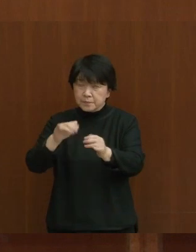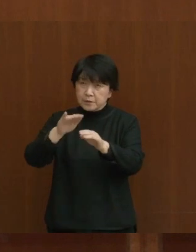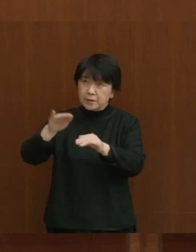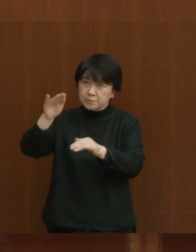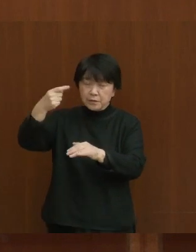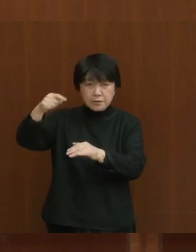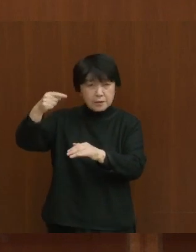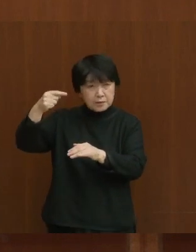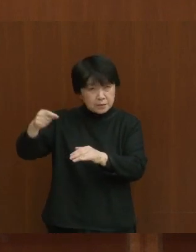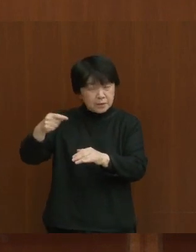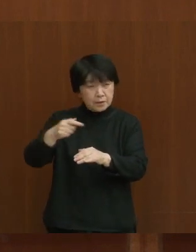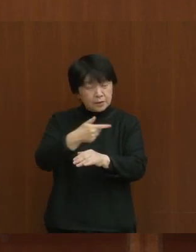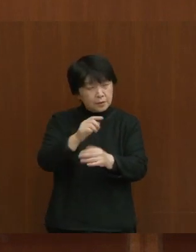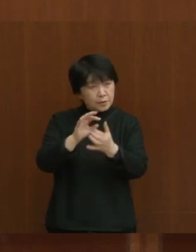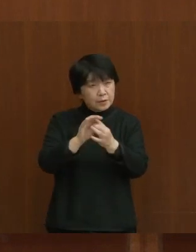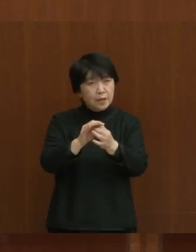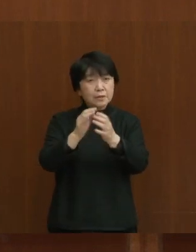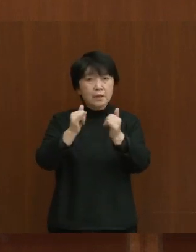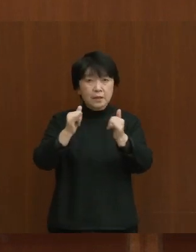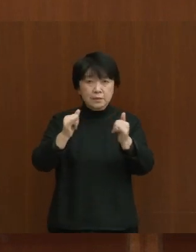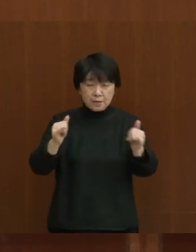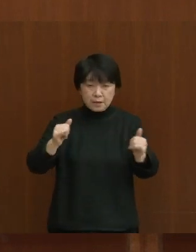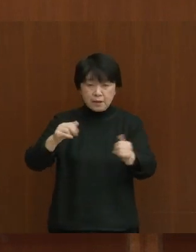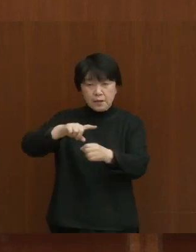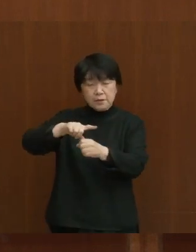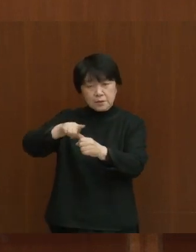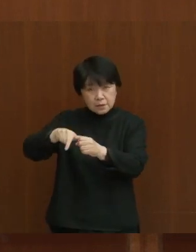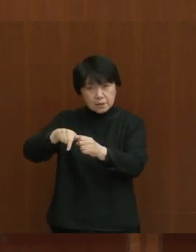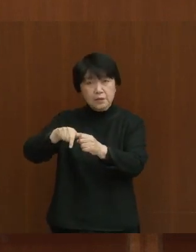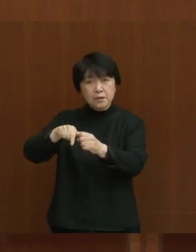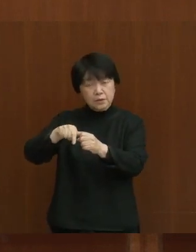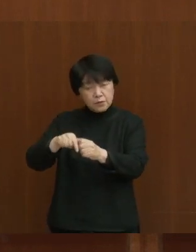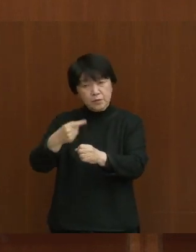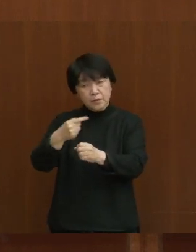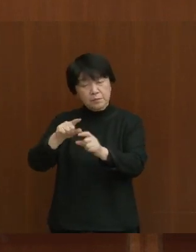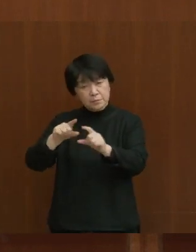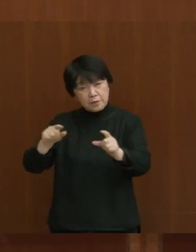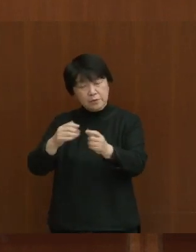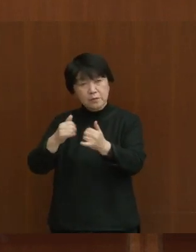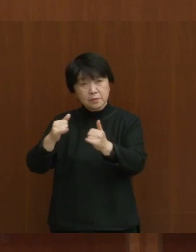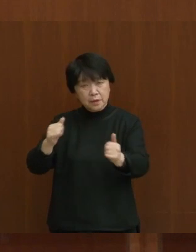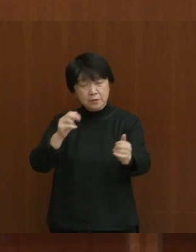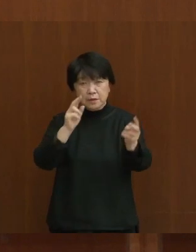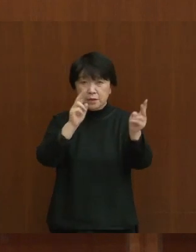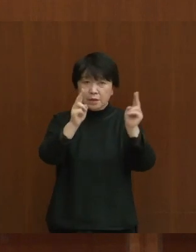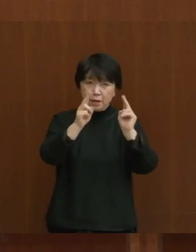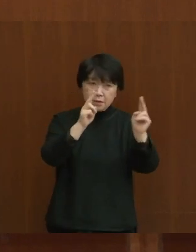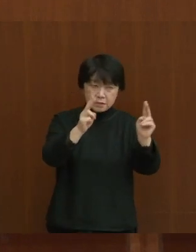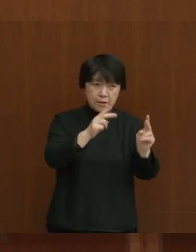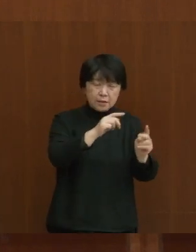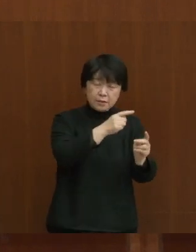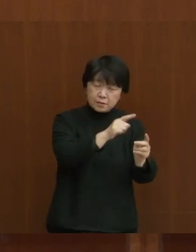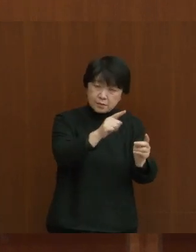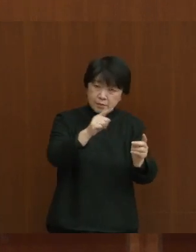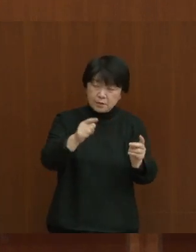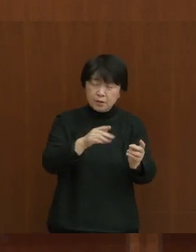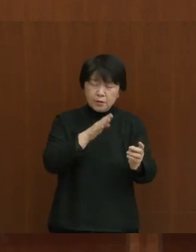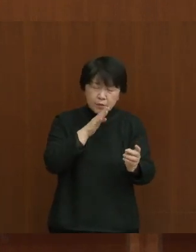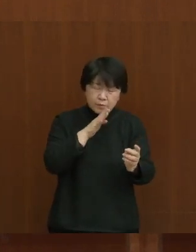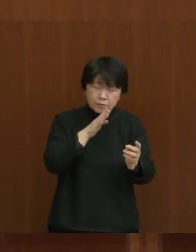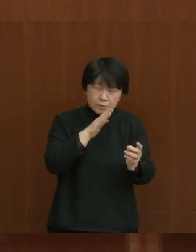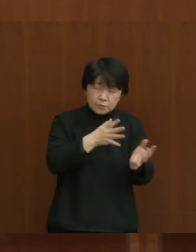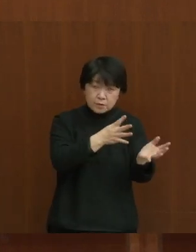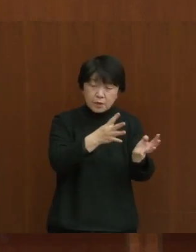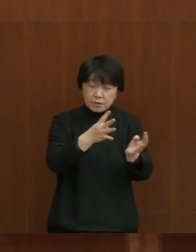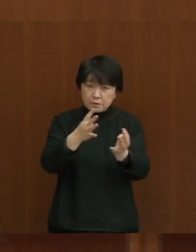学関係者はもとより、地域の一般の方々や企業等など、本当に多くの方々